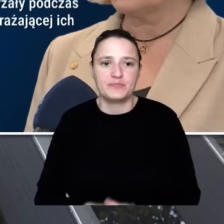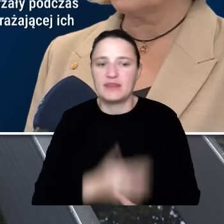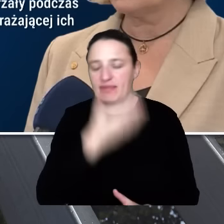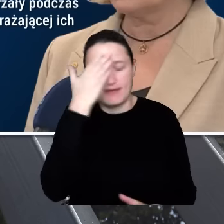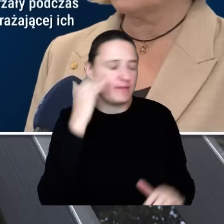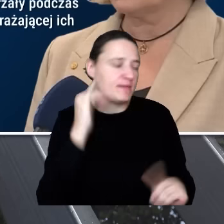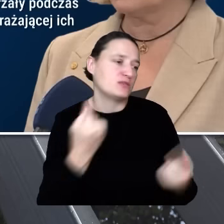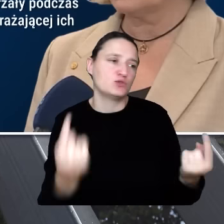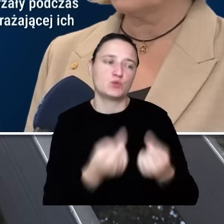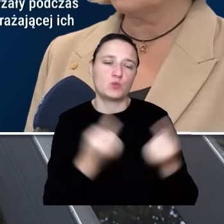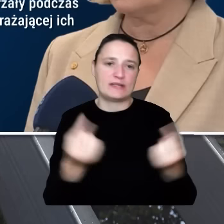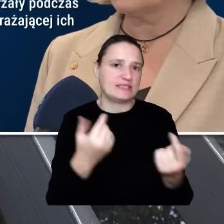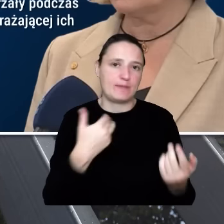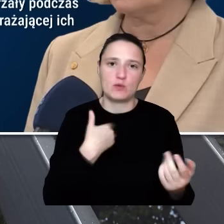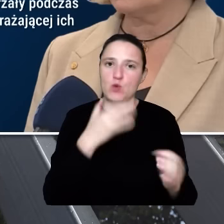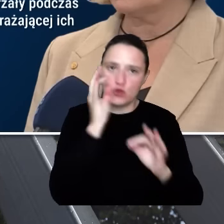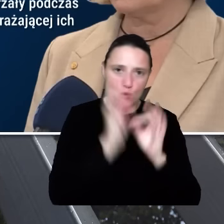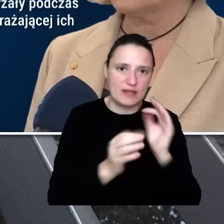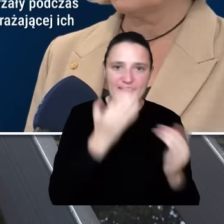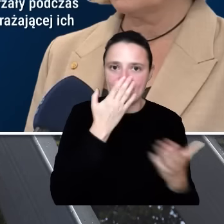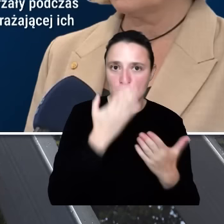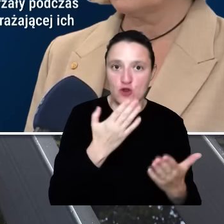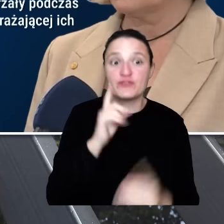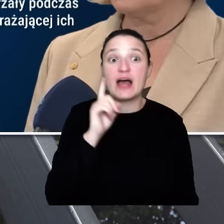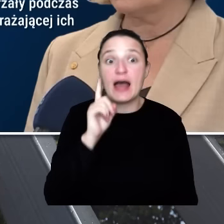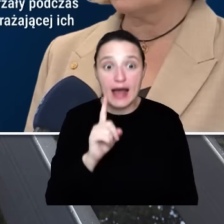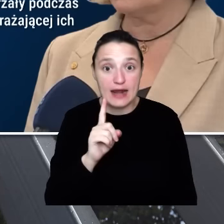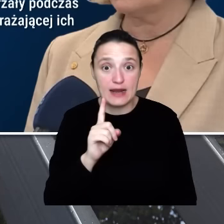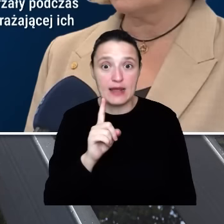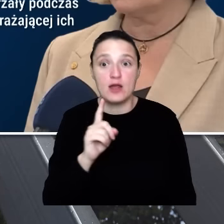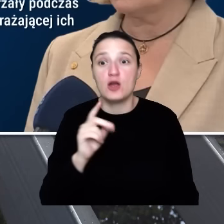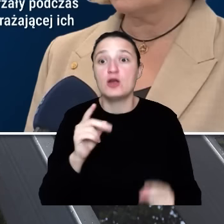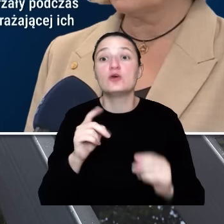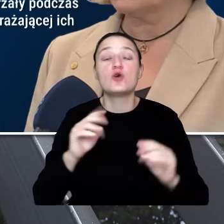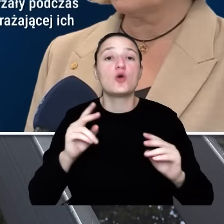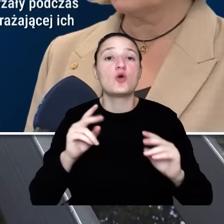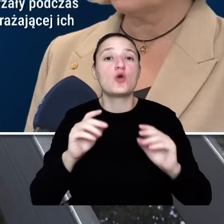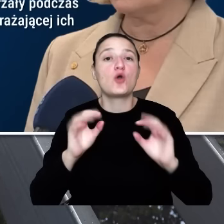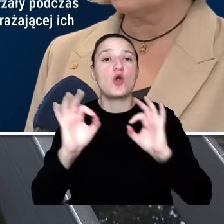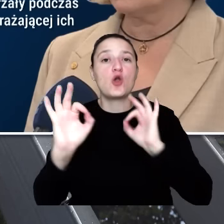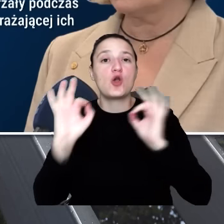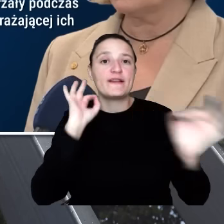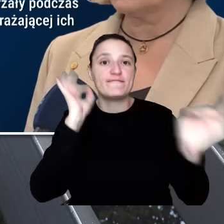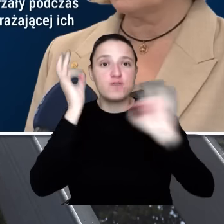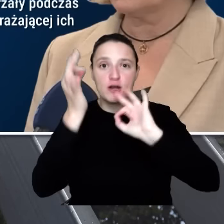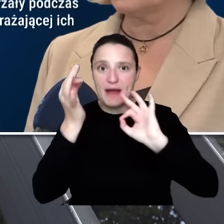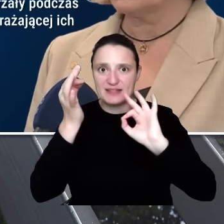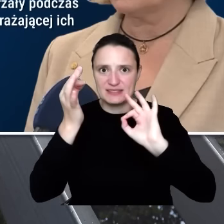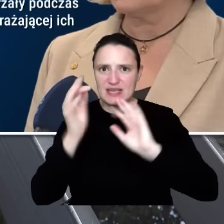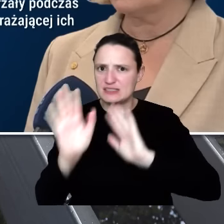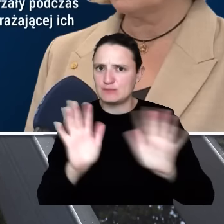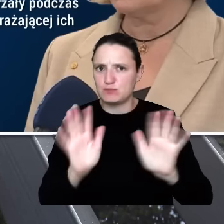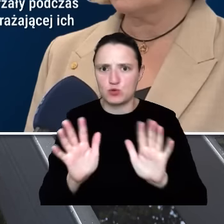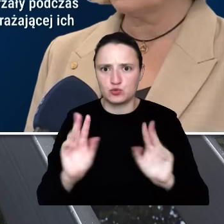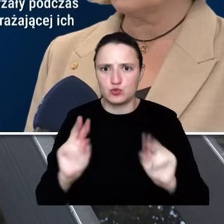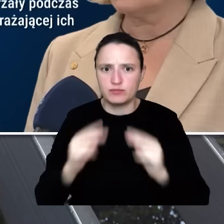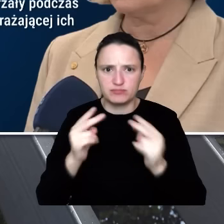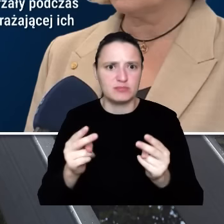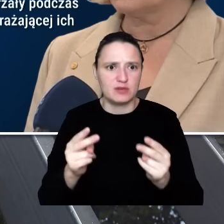do tej sytuacji, natomiast komunikat jest tak sformułowany, że nie rozpasza żadnych obaw. I